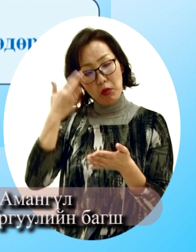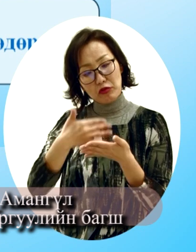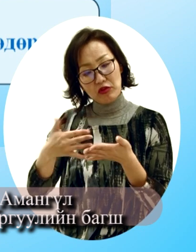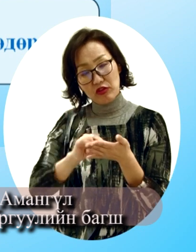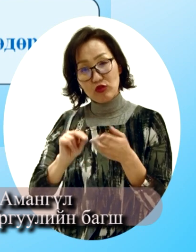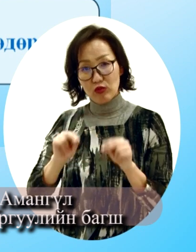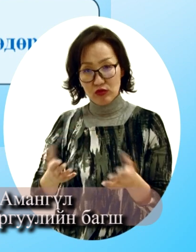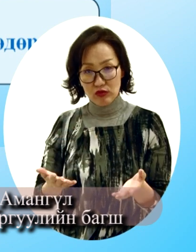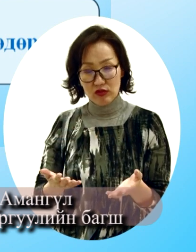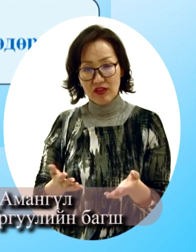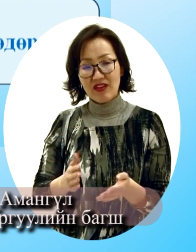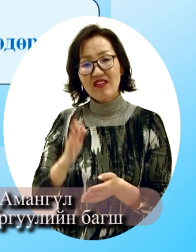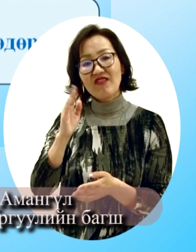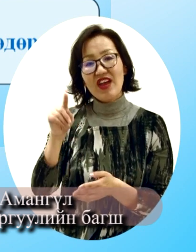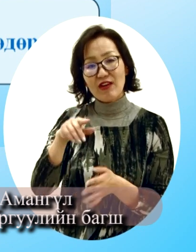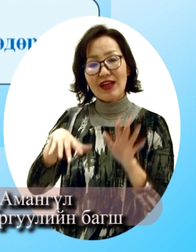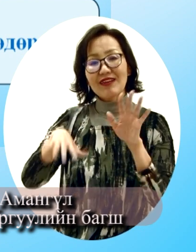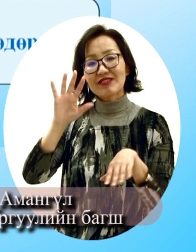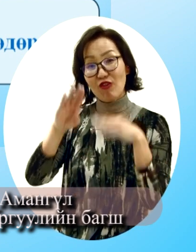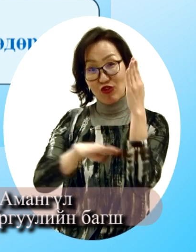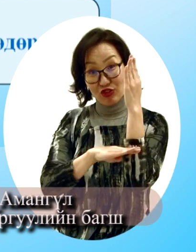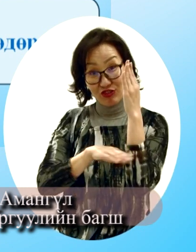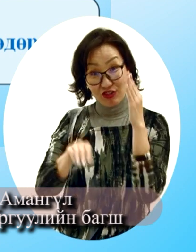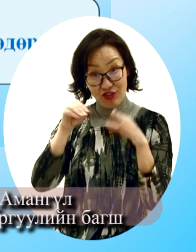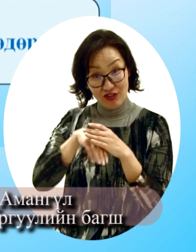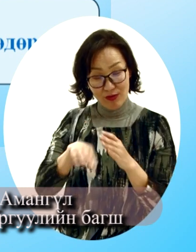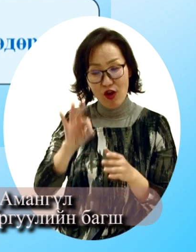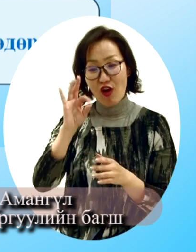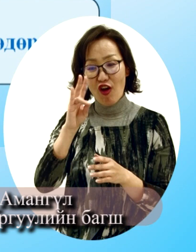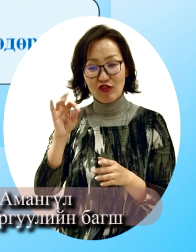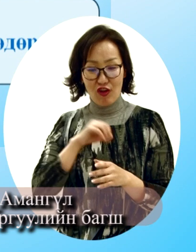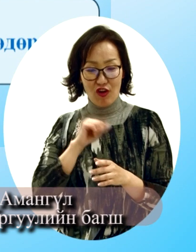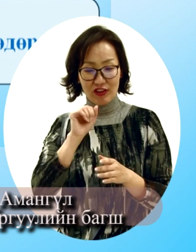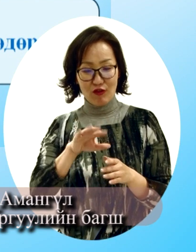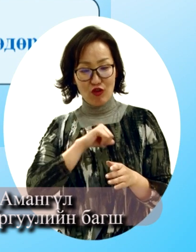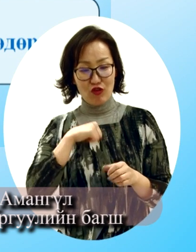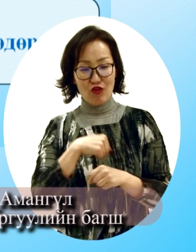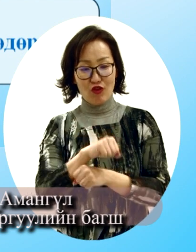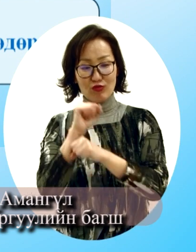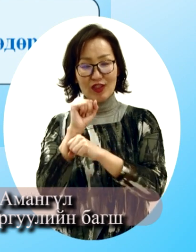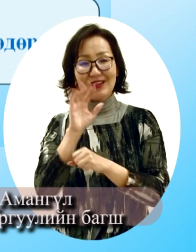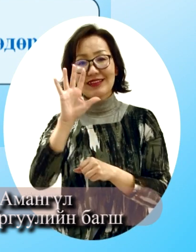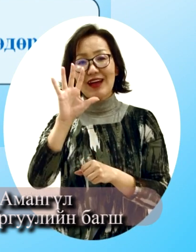сыйлап отырыңдар. Есеп 7. Берілген өлшемді бүтінгі дөңгелекте.